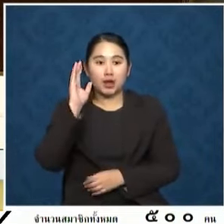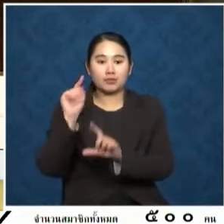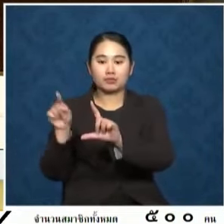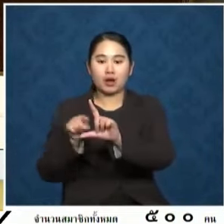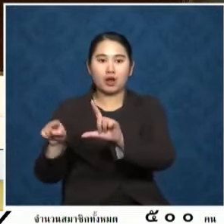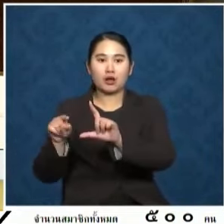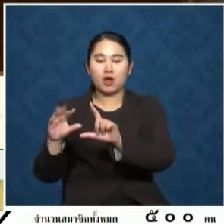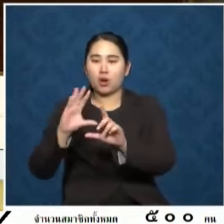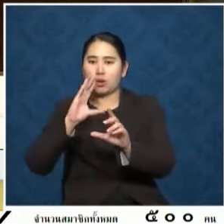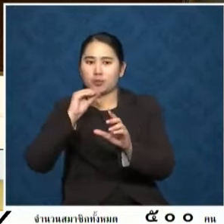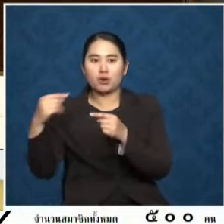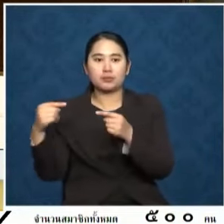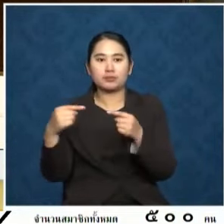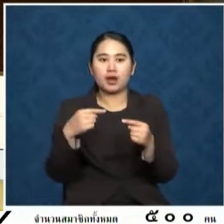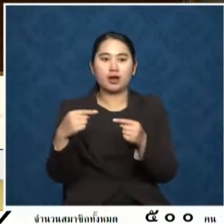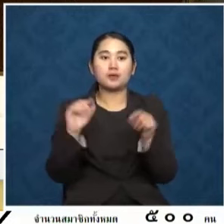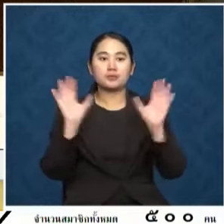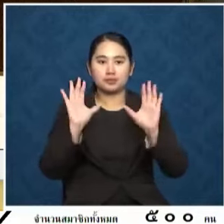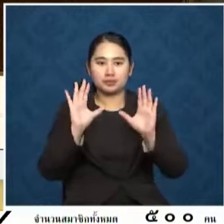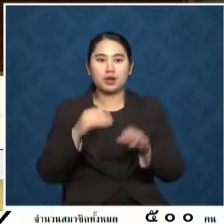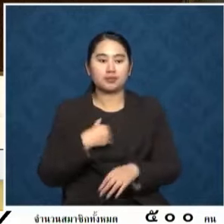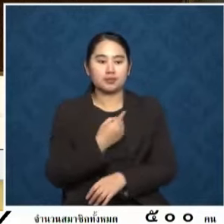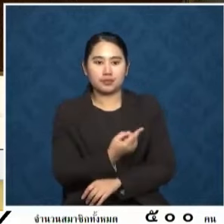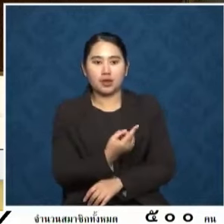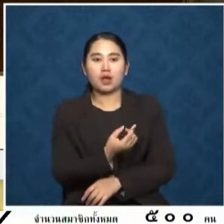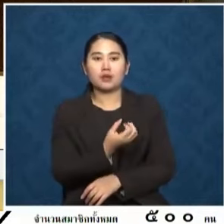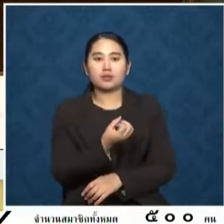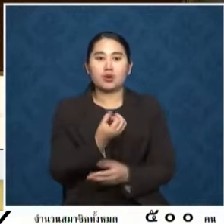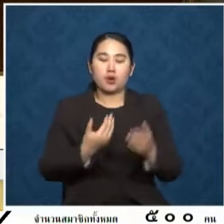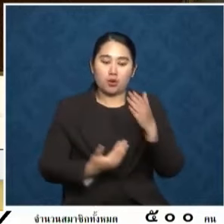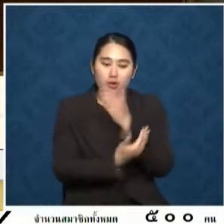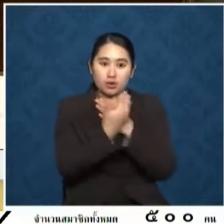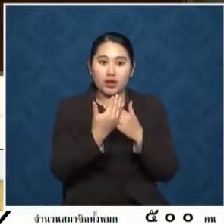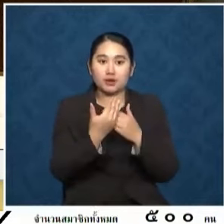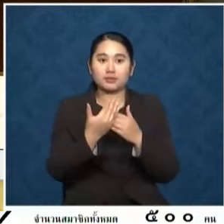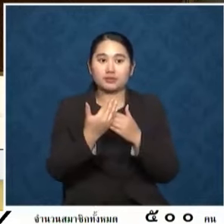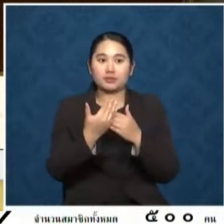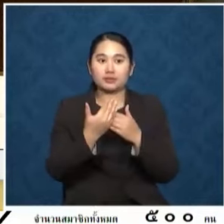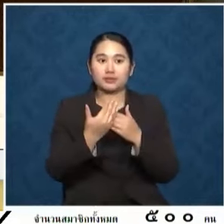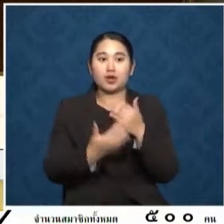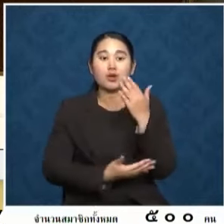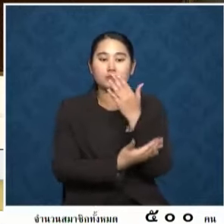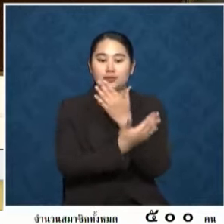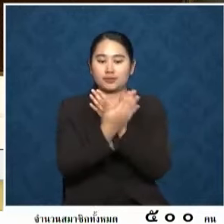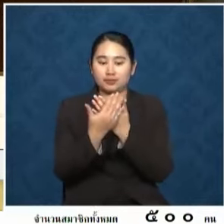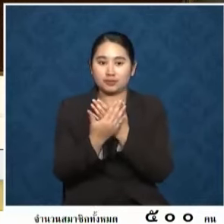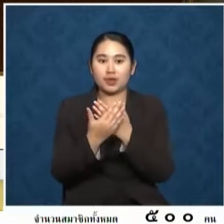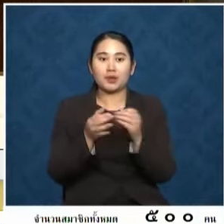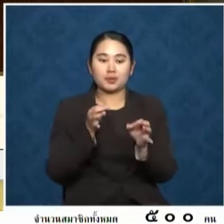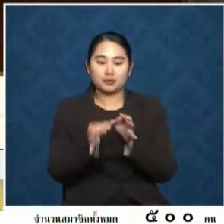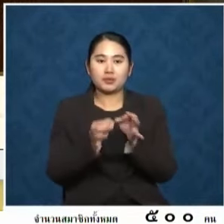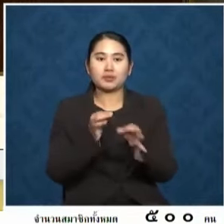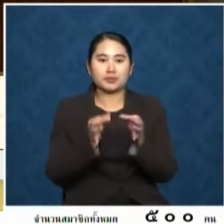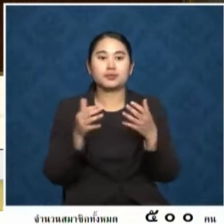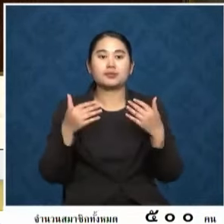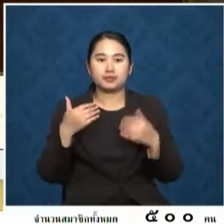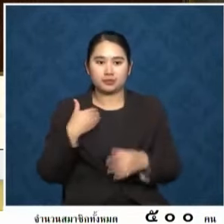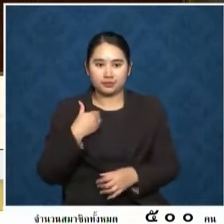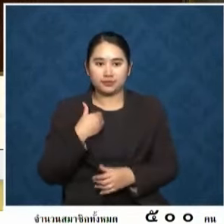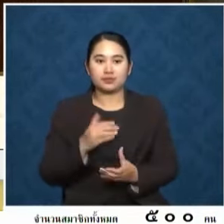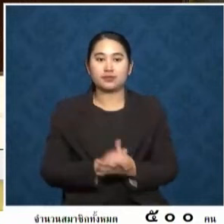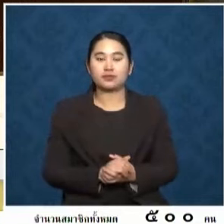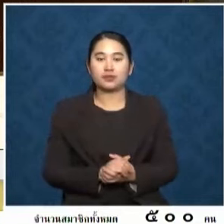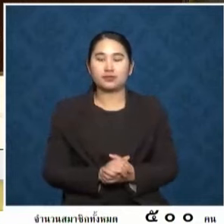าตอบโต้เลยนะครับก็ให้ผู้เสียหายเขามีโอกาสได้ไ ได้แสดงนะครับว่า